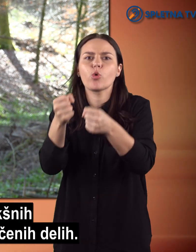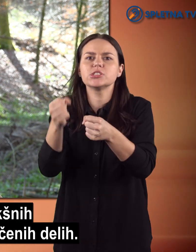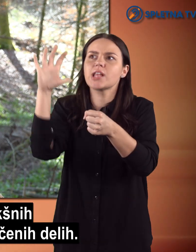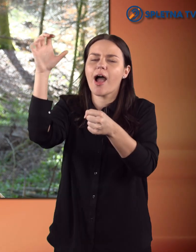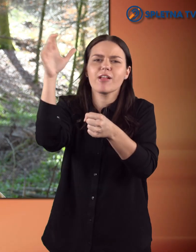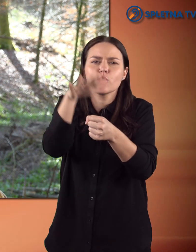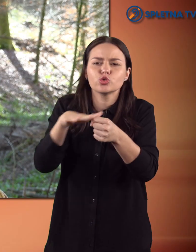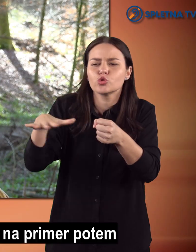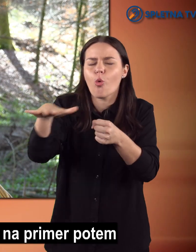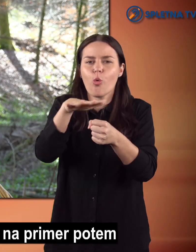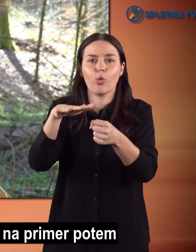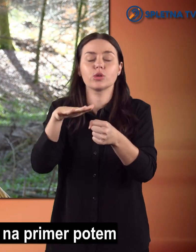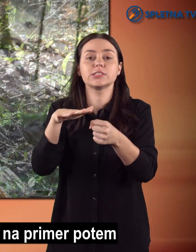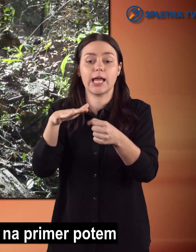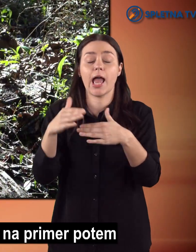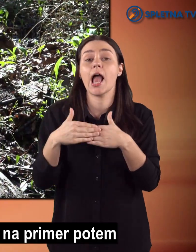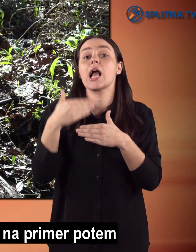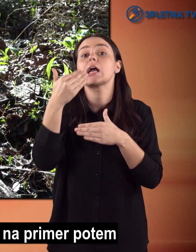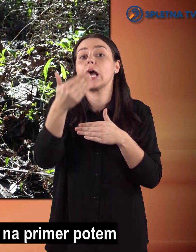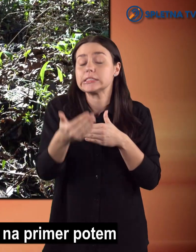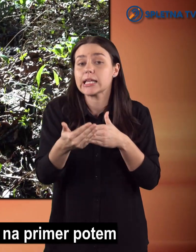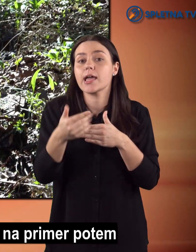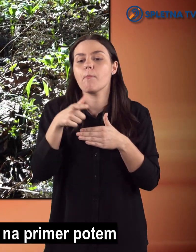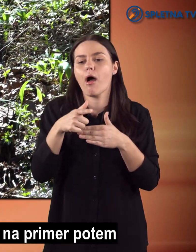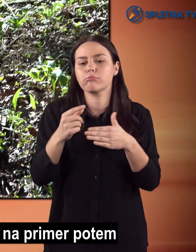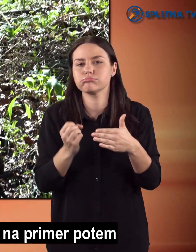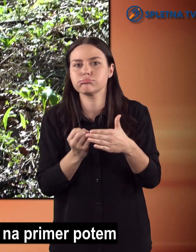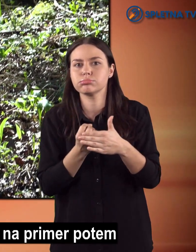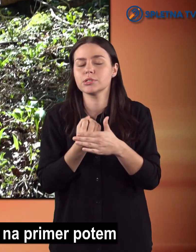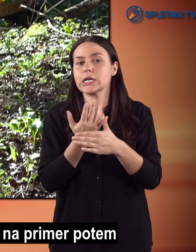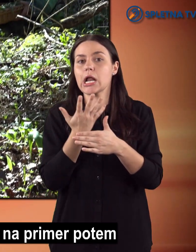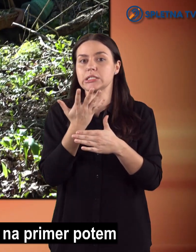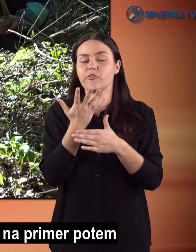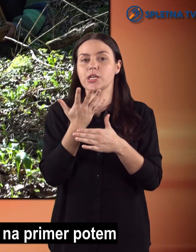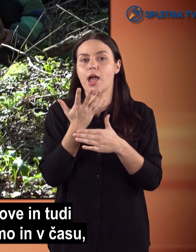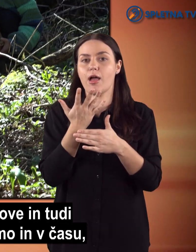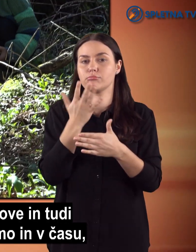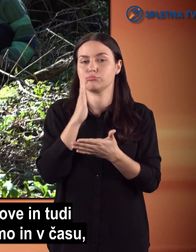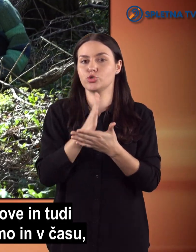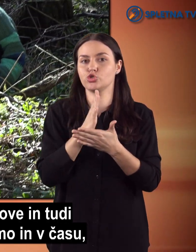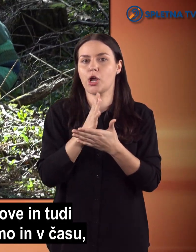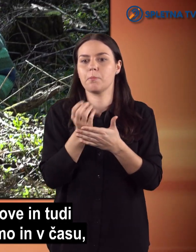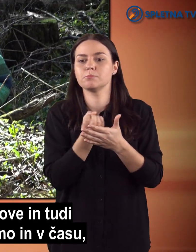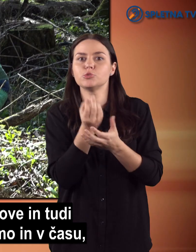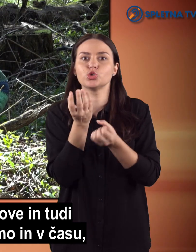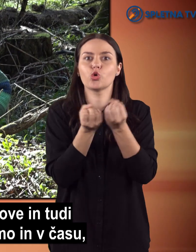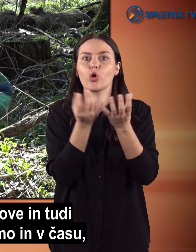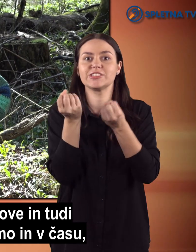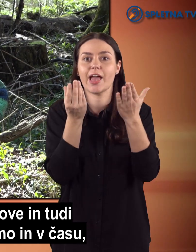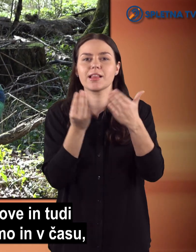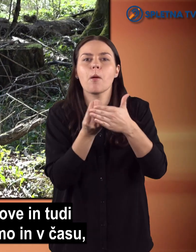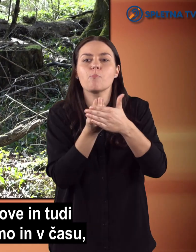osončenih delih. Kasneje pa potem razvije na primer potem že socvetja